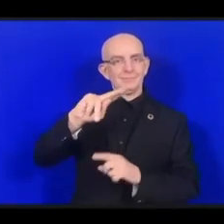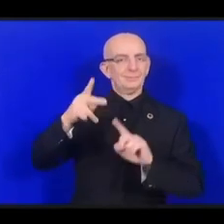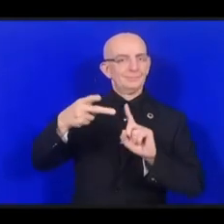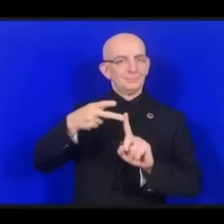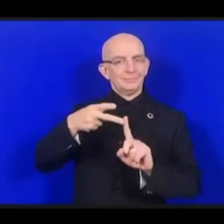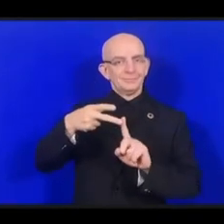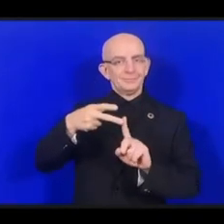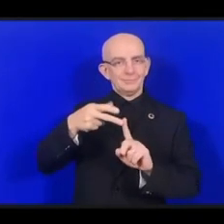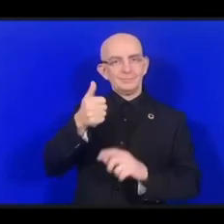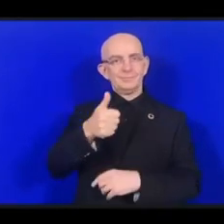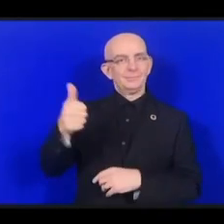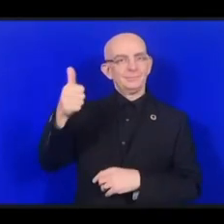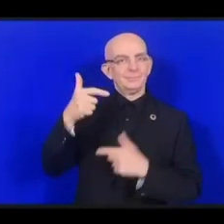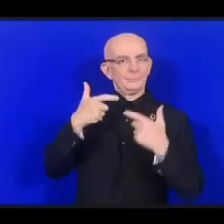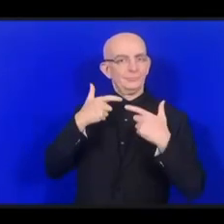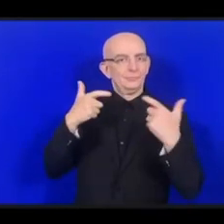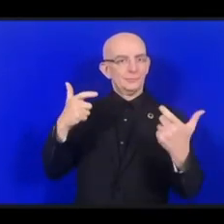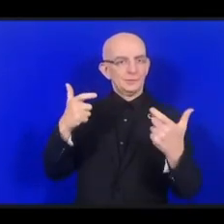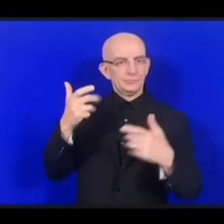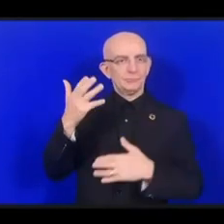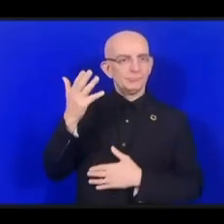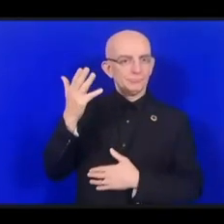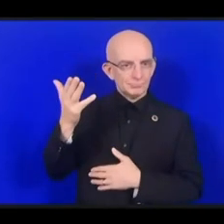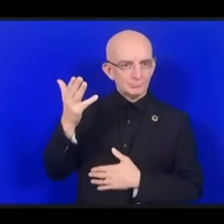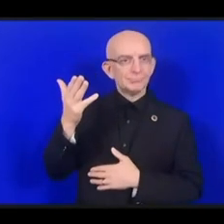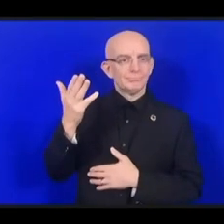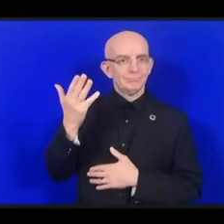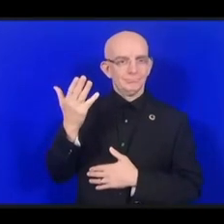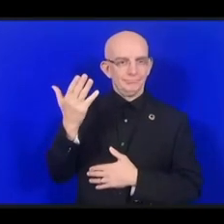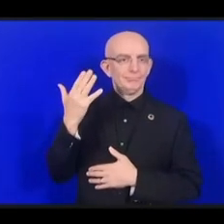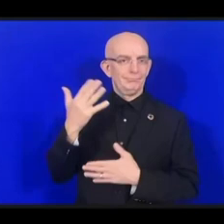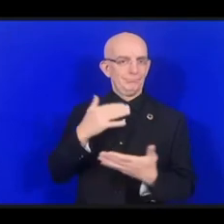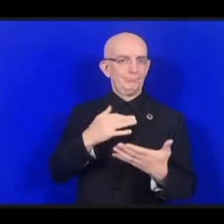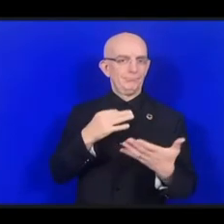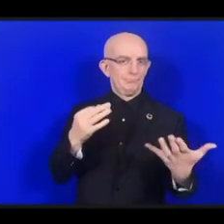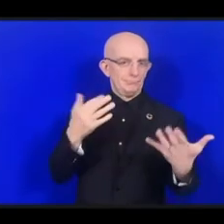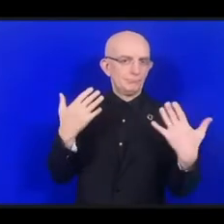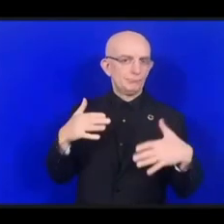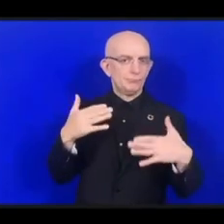l'Assemblée monsieur le responsable de l'Union des